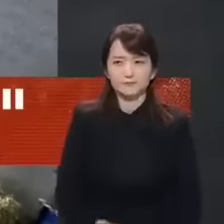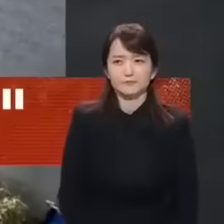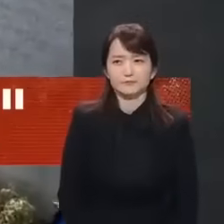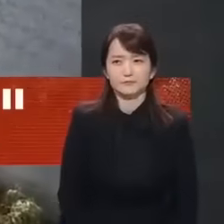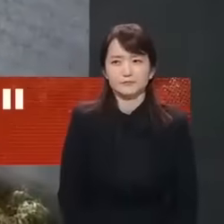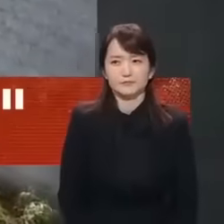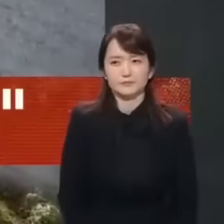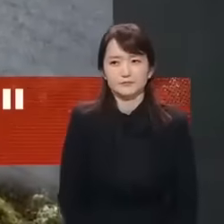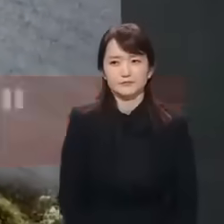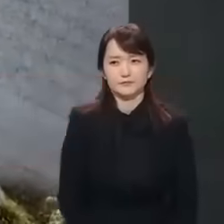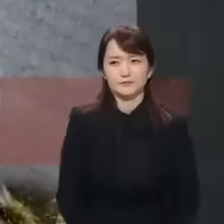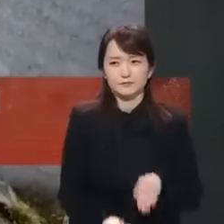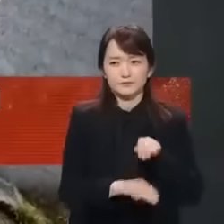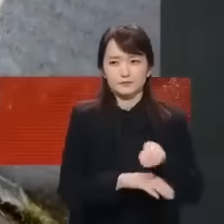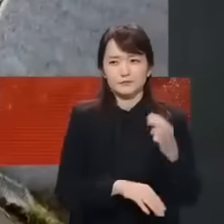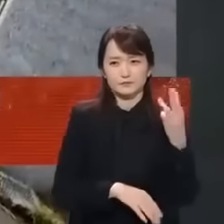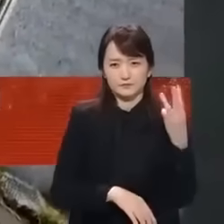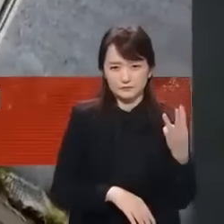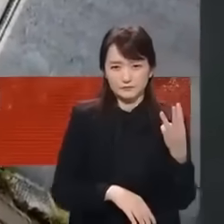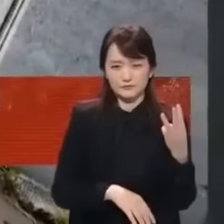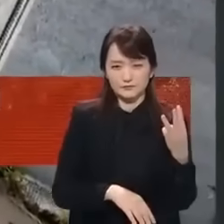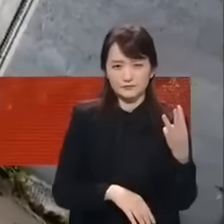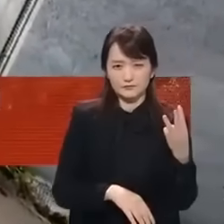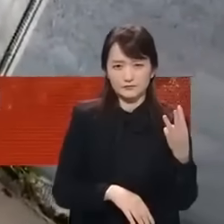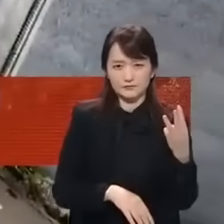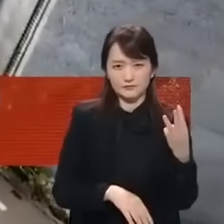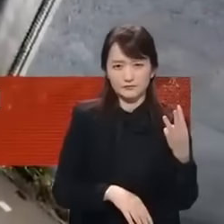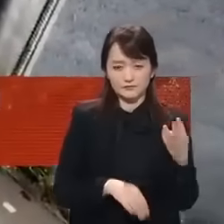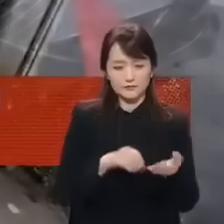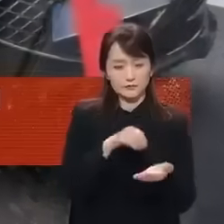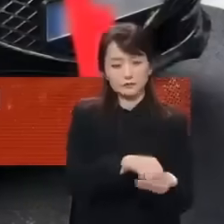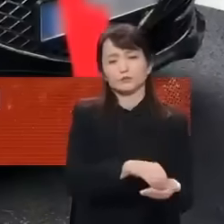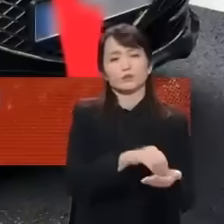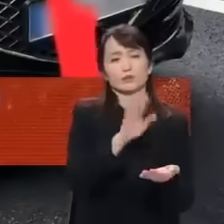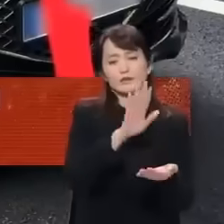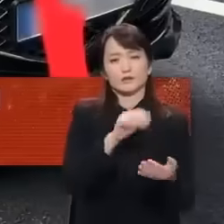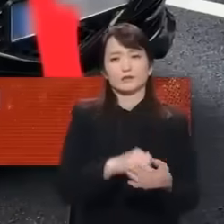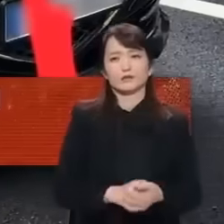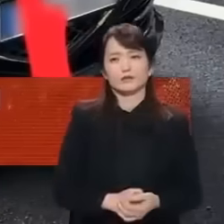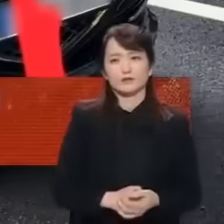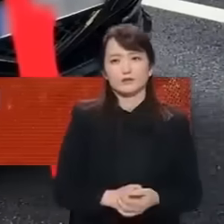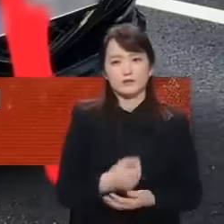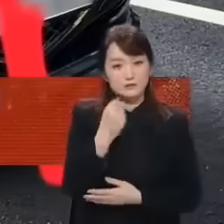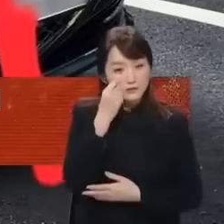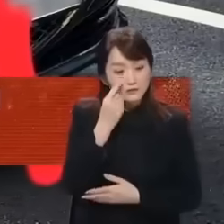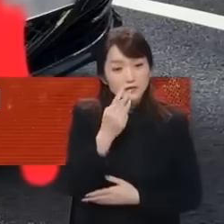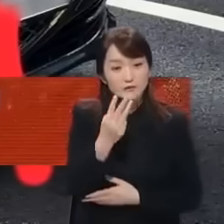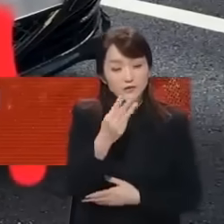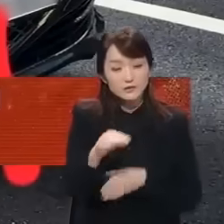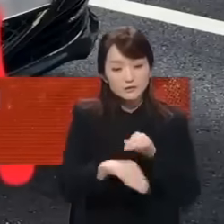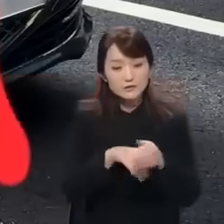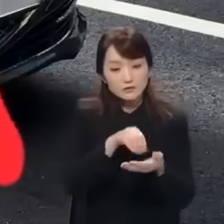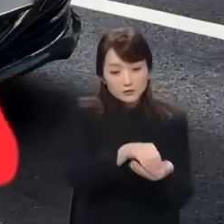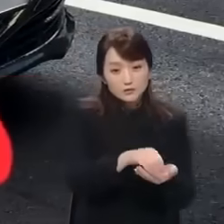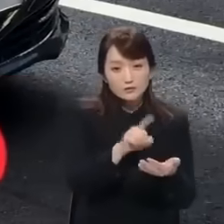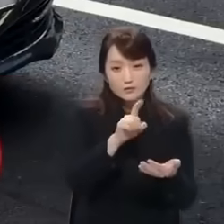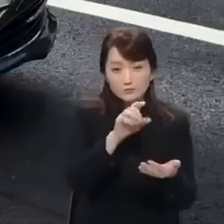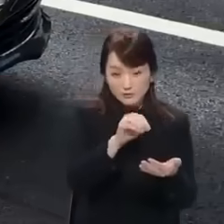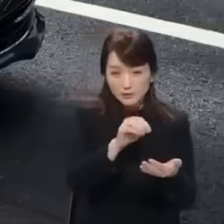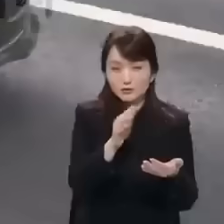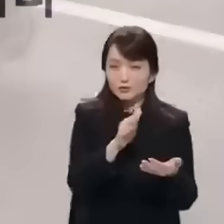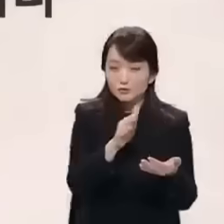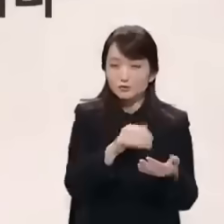그래서 세 대 차량 이제 모두 주차 등록을 갖다가 안 했다라고 하면서 한 달에 세 대를 등록하면 그쪽에는 한 10만 원 정도